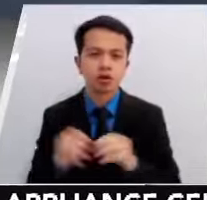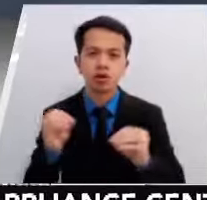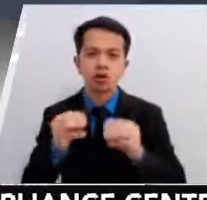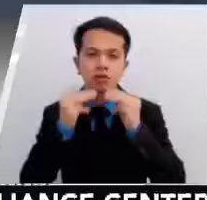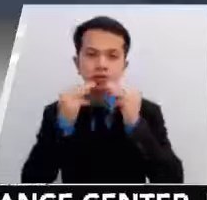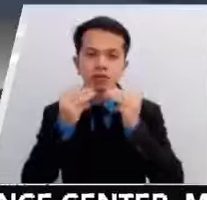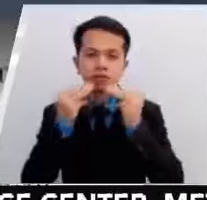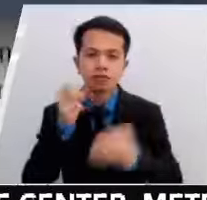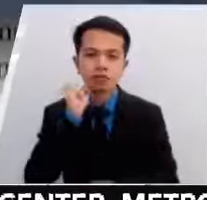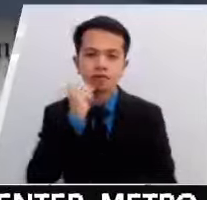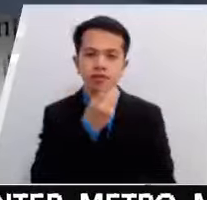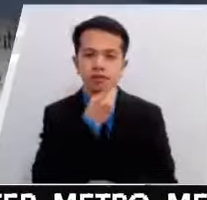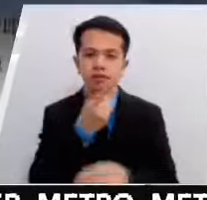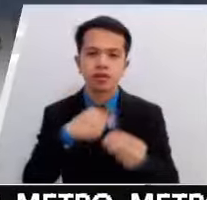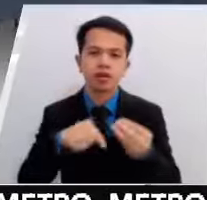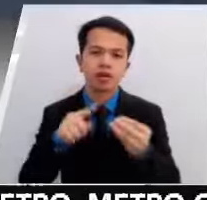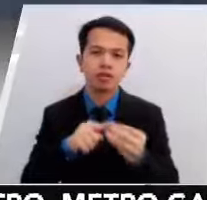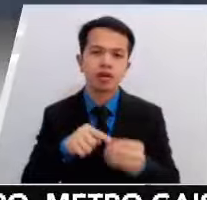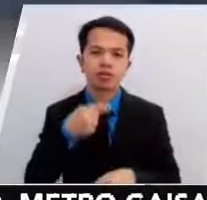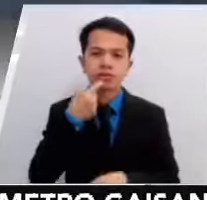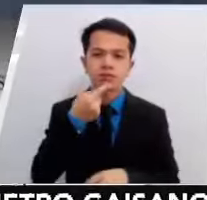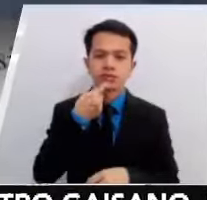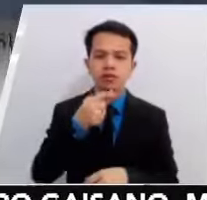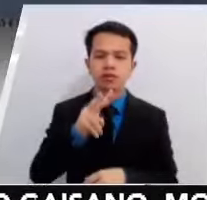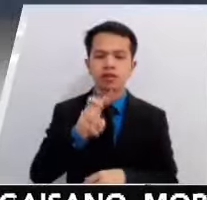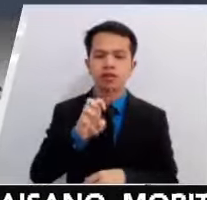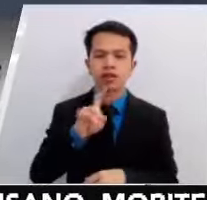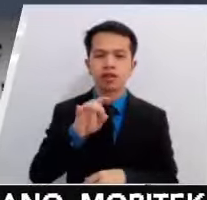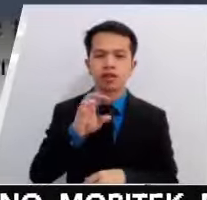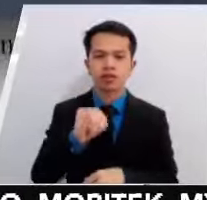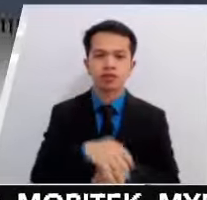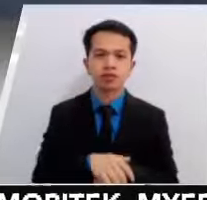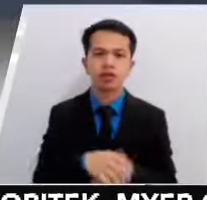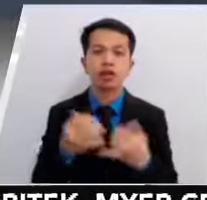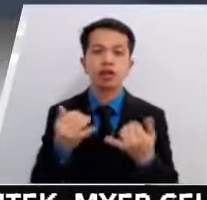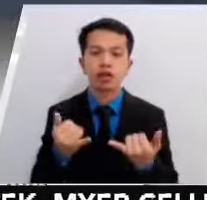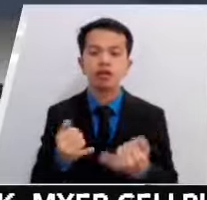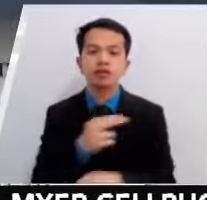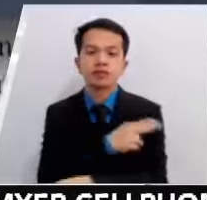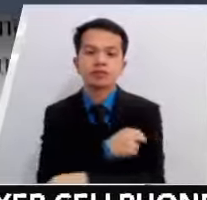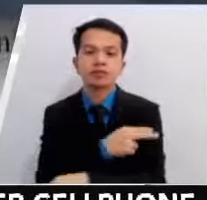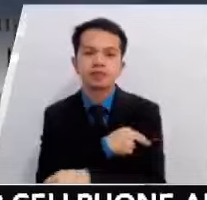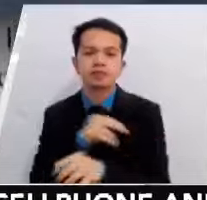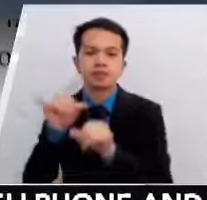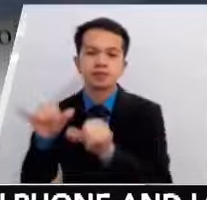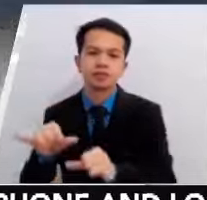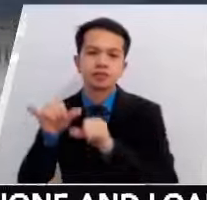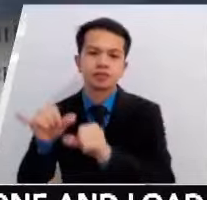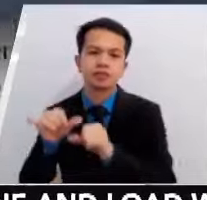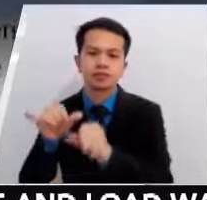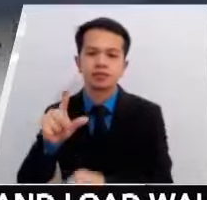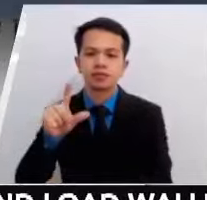Duterte kaugnay sa sinabi ni Velasco. Nasa Veterans Memorial Medical Center pa rin sa ngayon si Lopez.